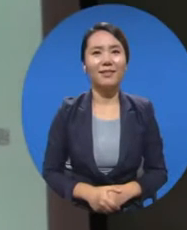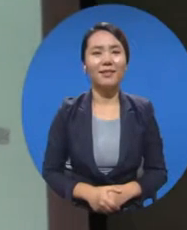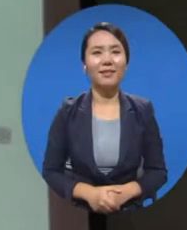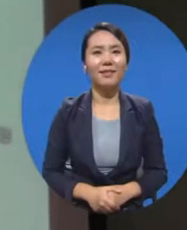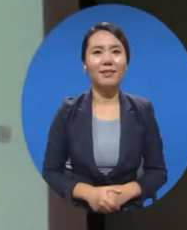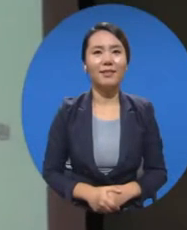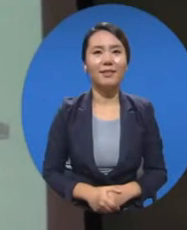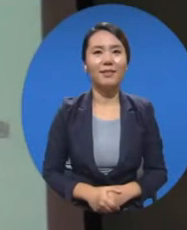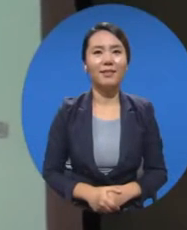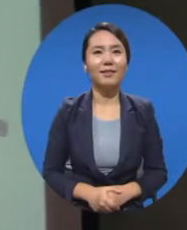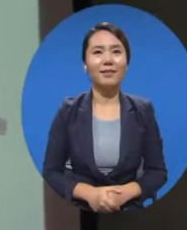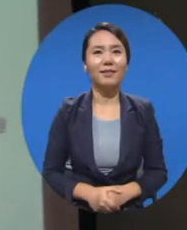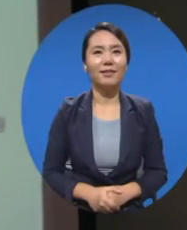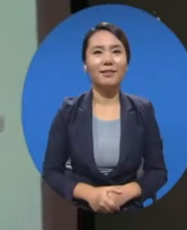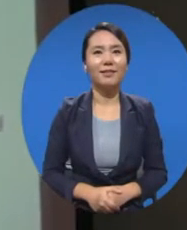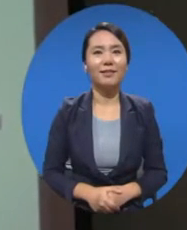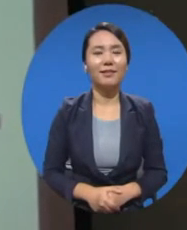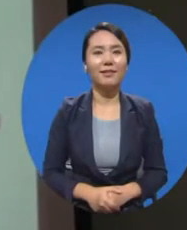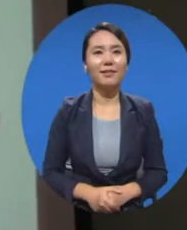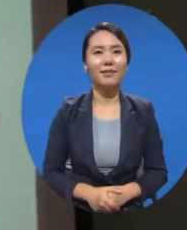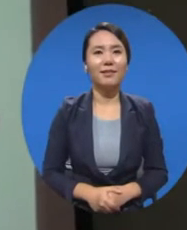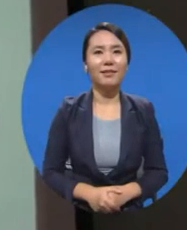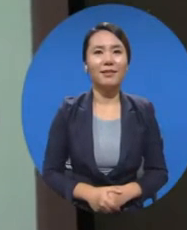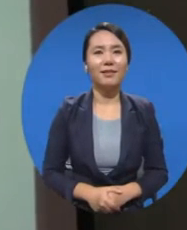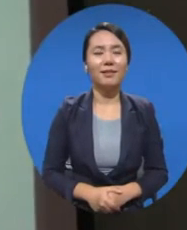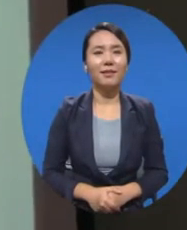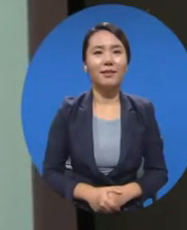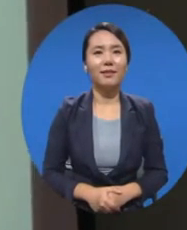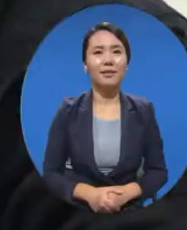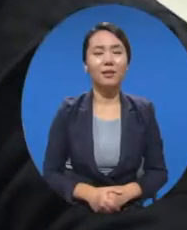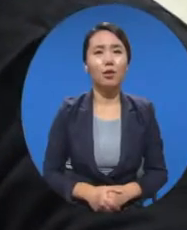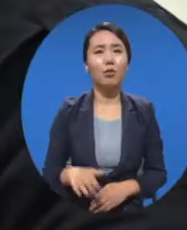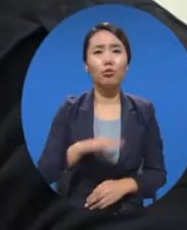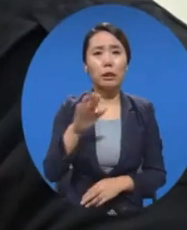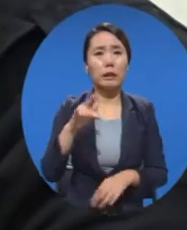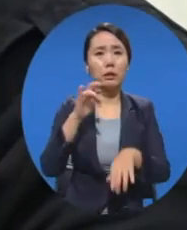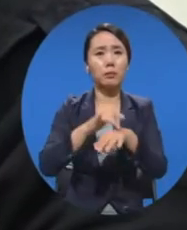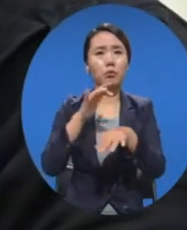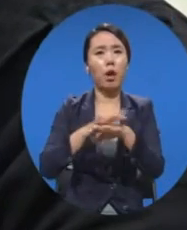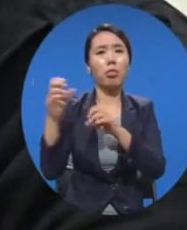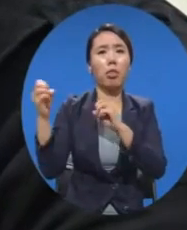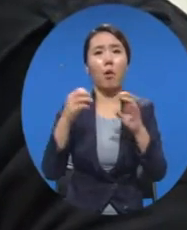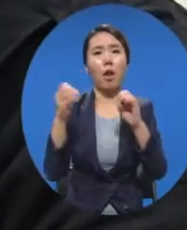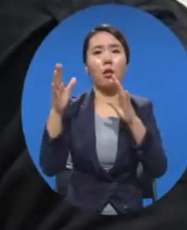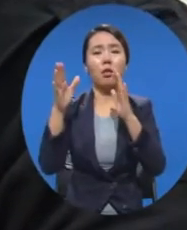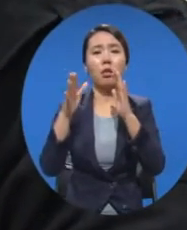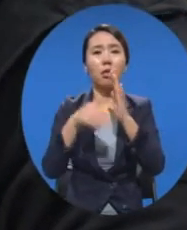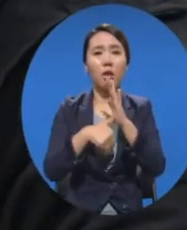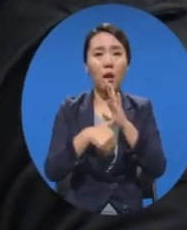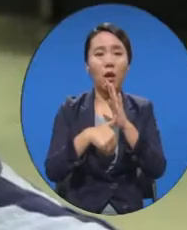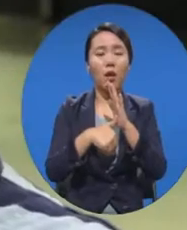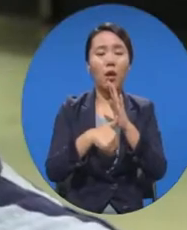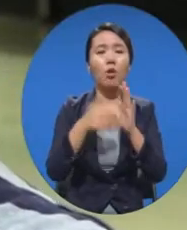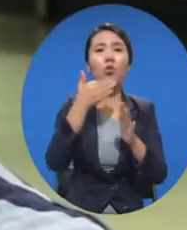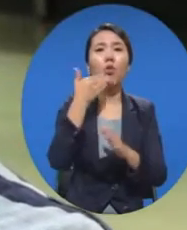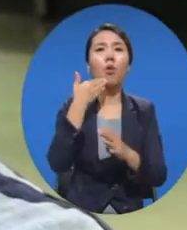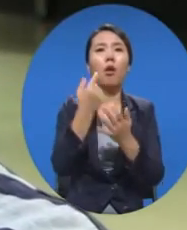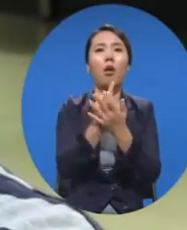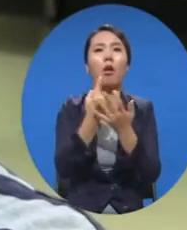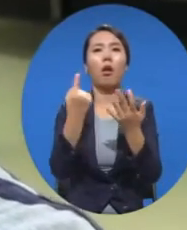것보다 부화를 하면서 수화를 하는 게 굉장히... 우리가 습관적으로 대화하다 보면 청각장애인이 소외되기